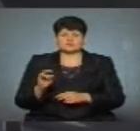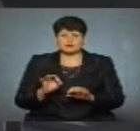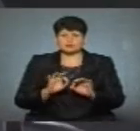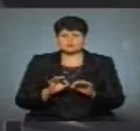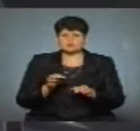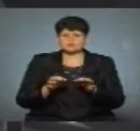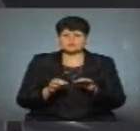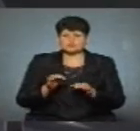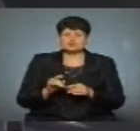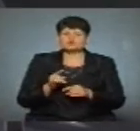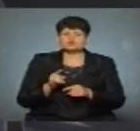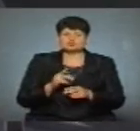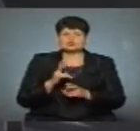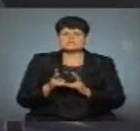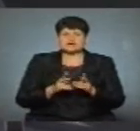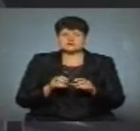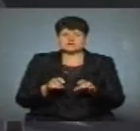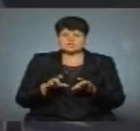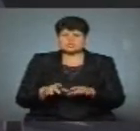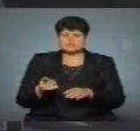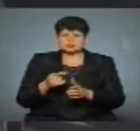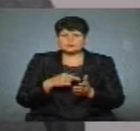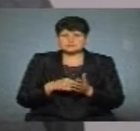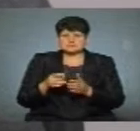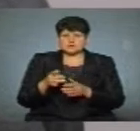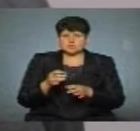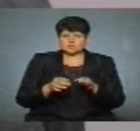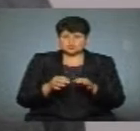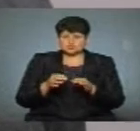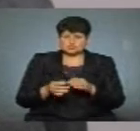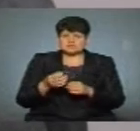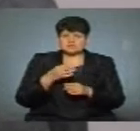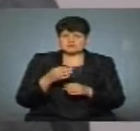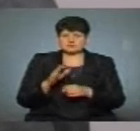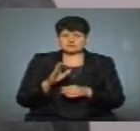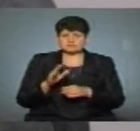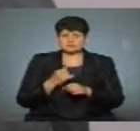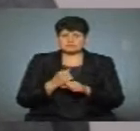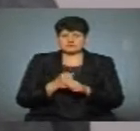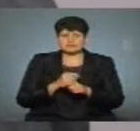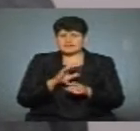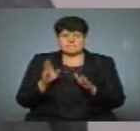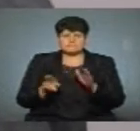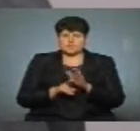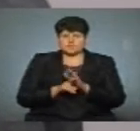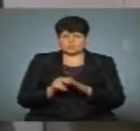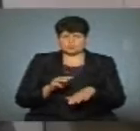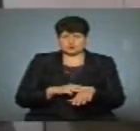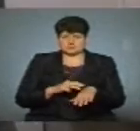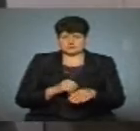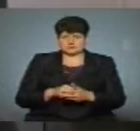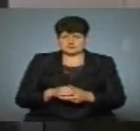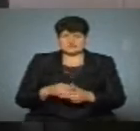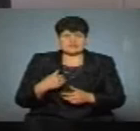судді Ірині Лекан, чому оскаржує рішення Тернопільського міськрайонного суду, який визнав, що Володимир чинив непокору поліцейським під час затримання. Я